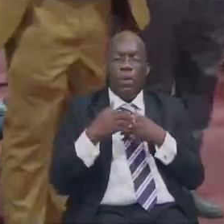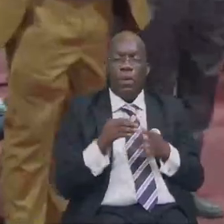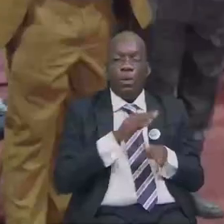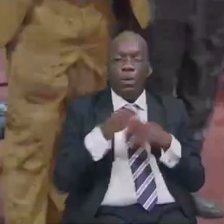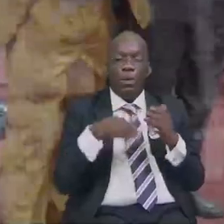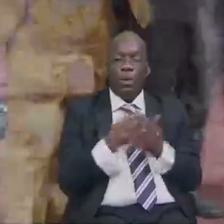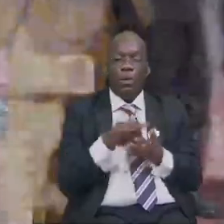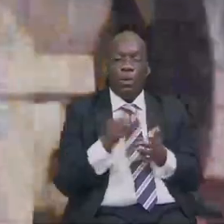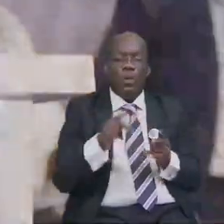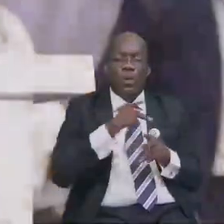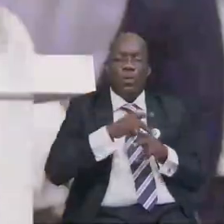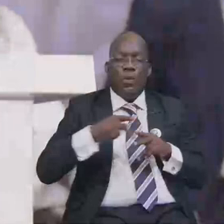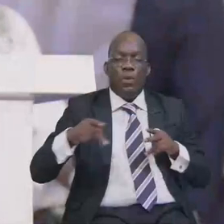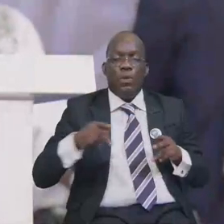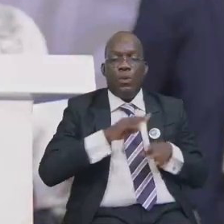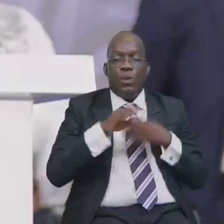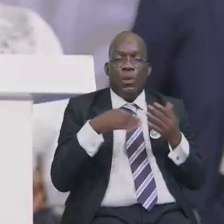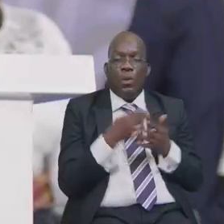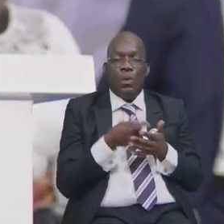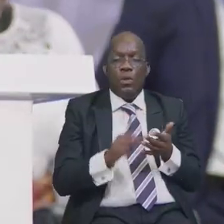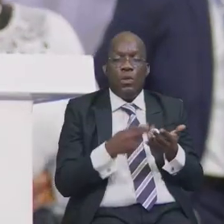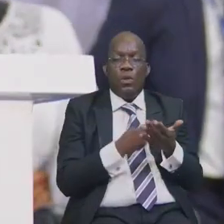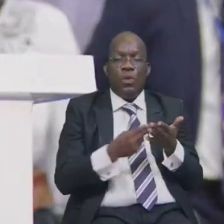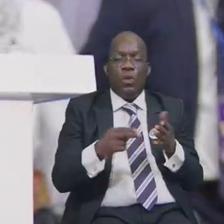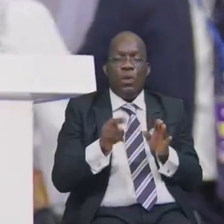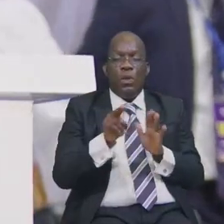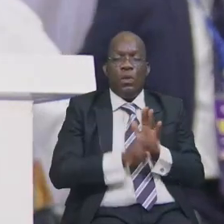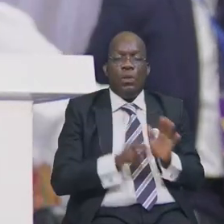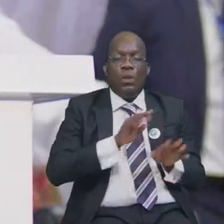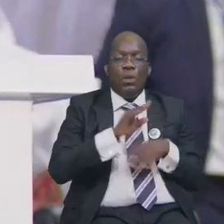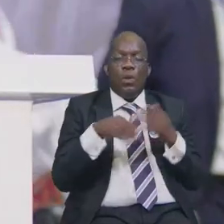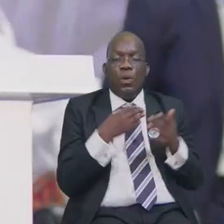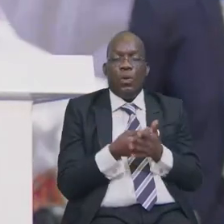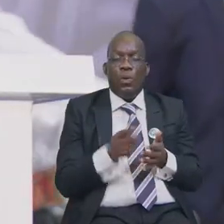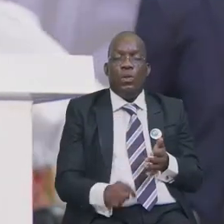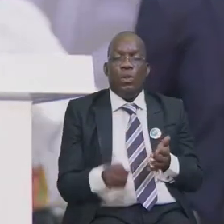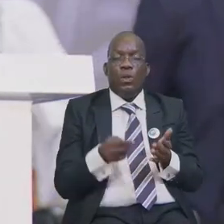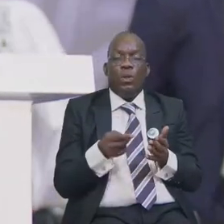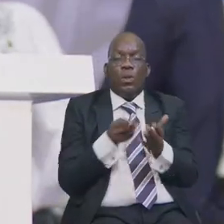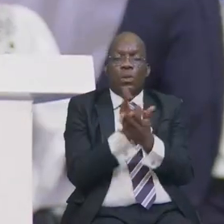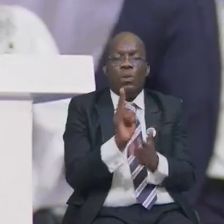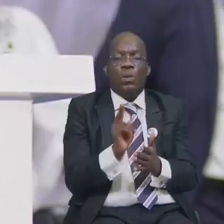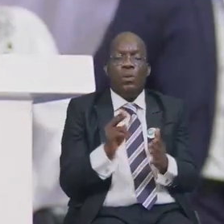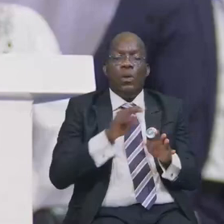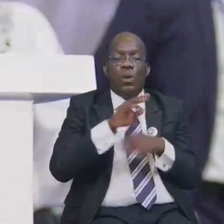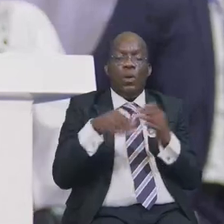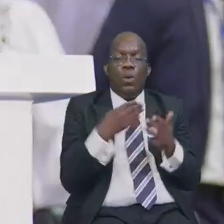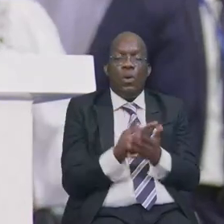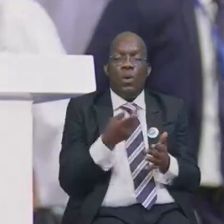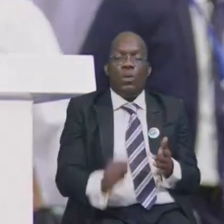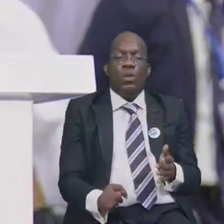Toute la pureté, la sainteté, la sincérité, la transparence.